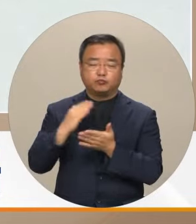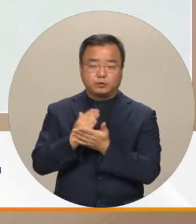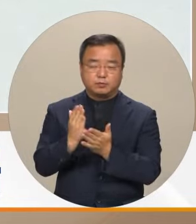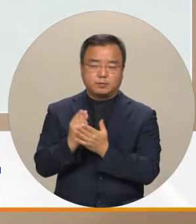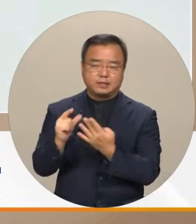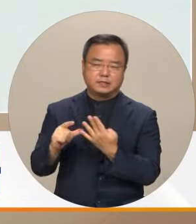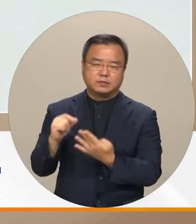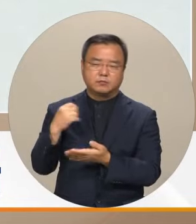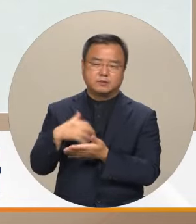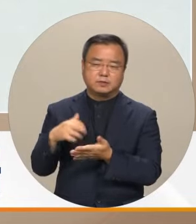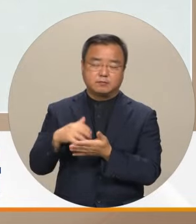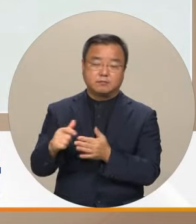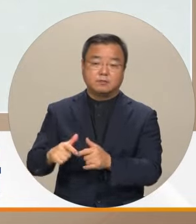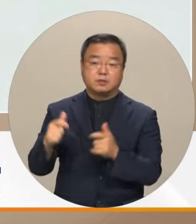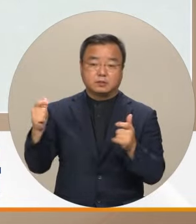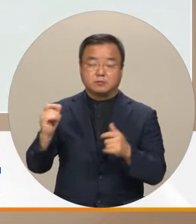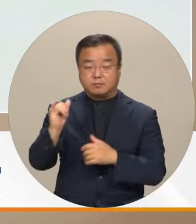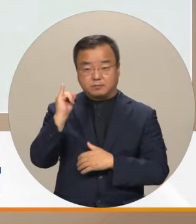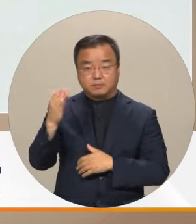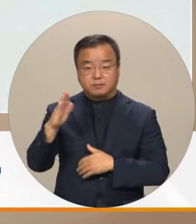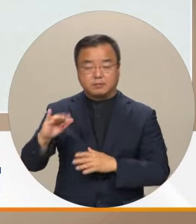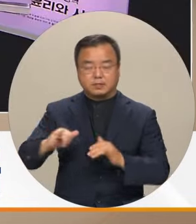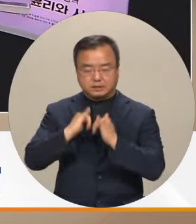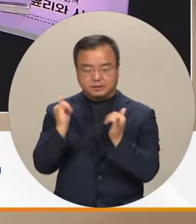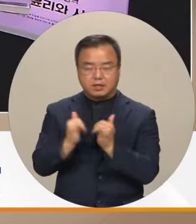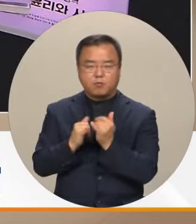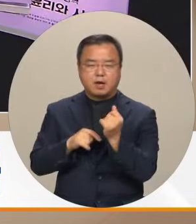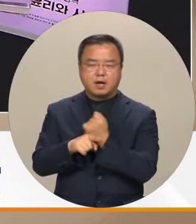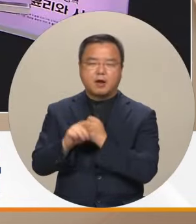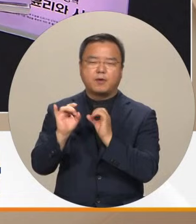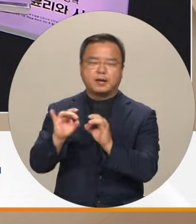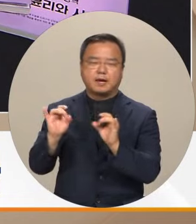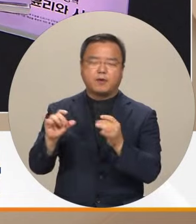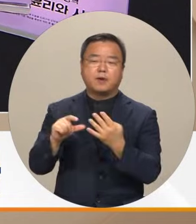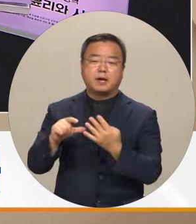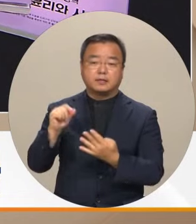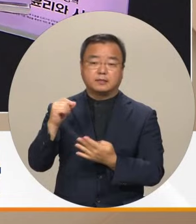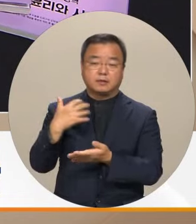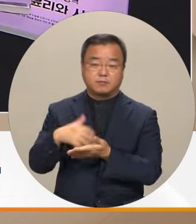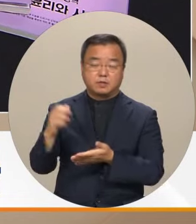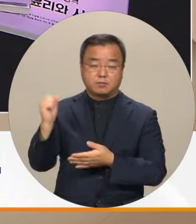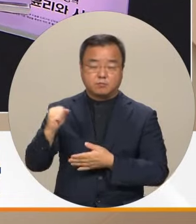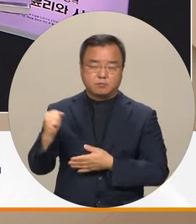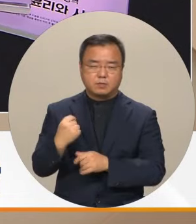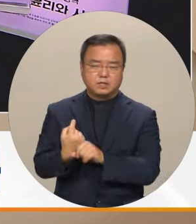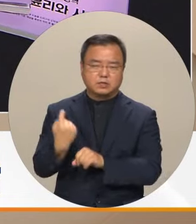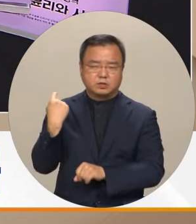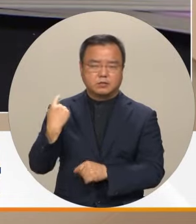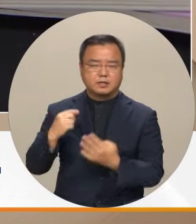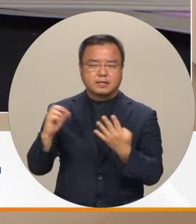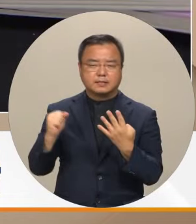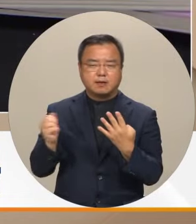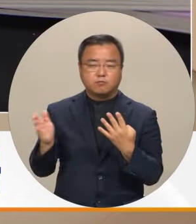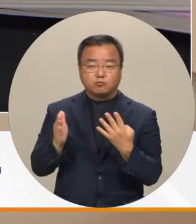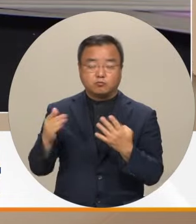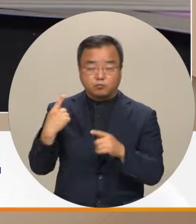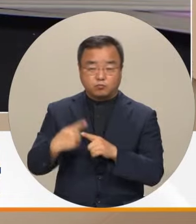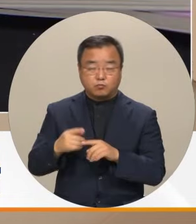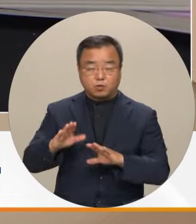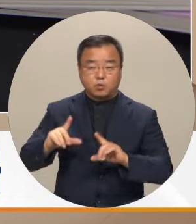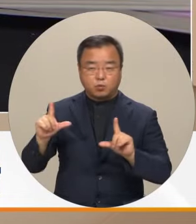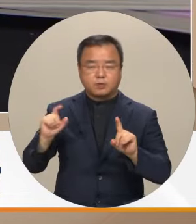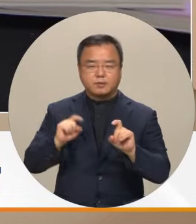증가도 좀 눈에 띄지만 사회와 과학을 한 과목씩 선택한 그 비율이 전년도에는 4% 정도밖에 안 됐는데 올해는